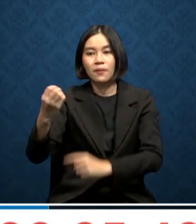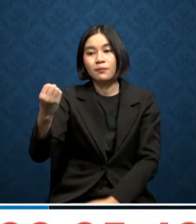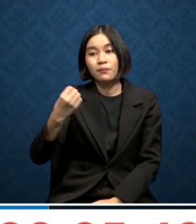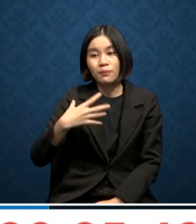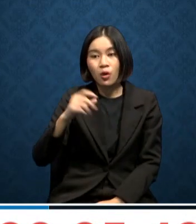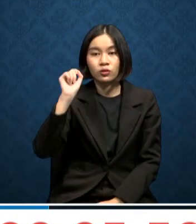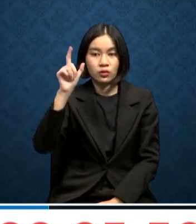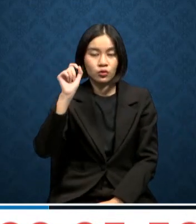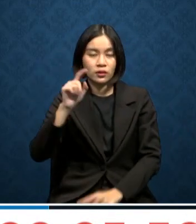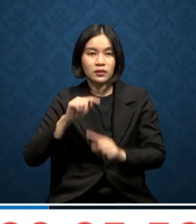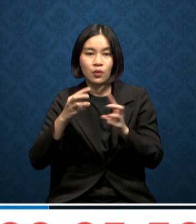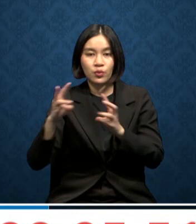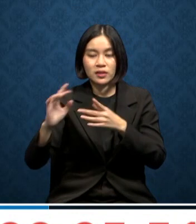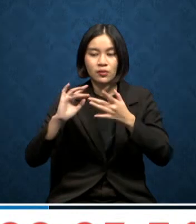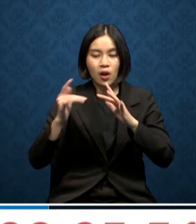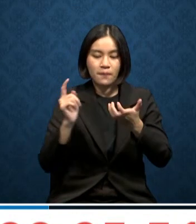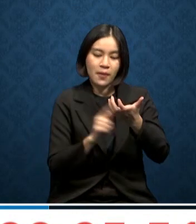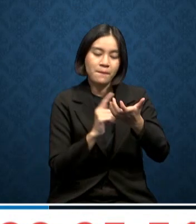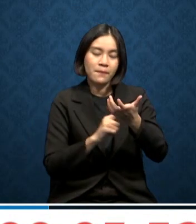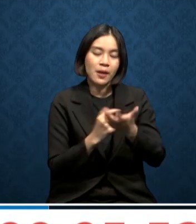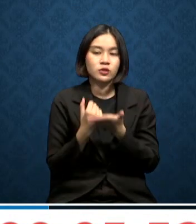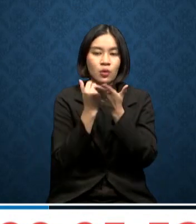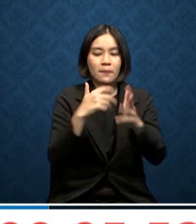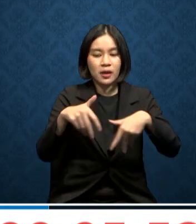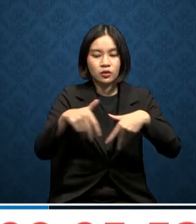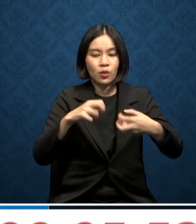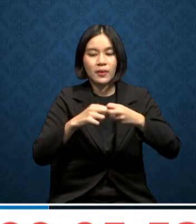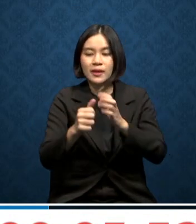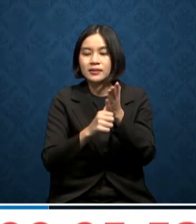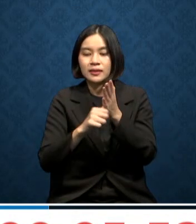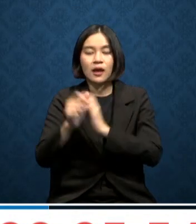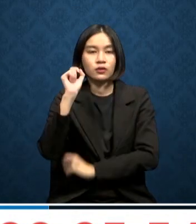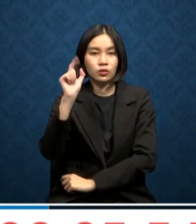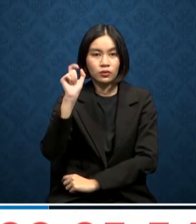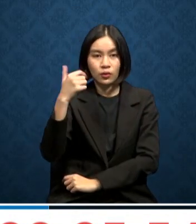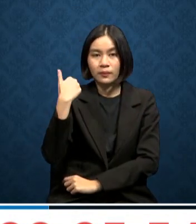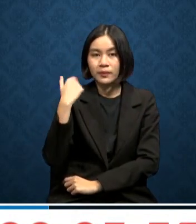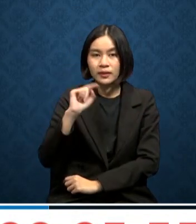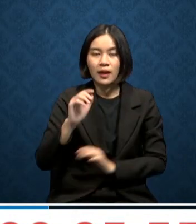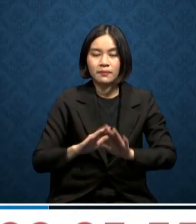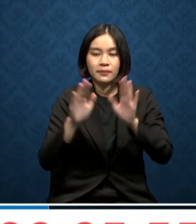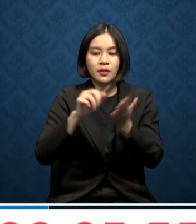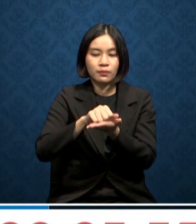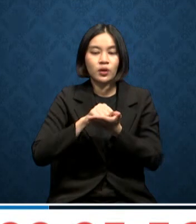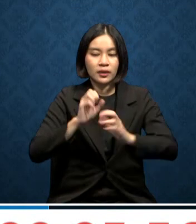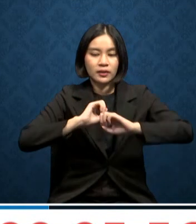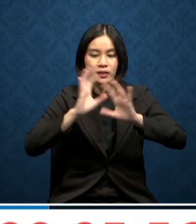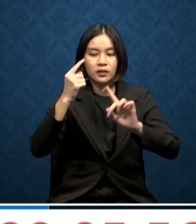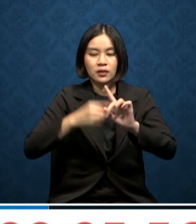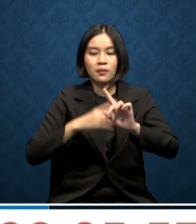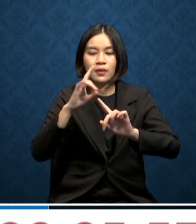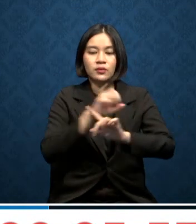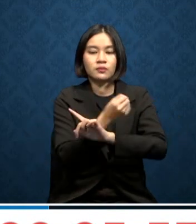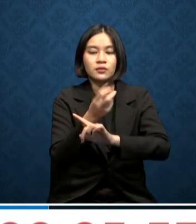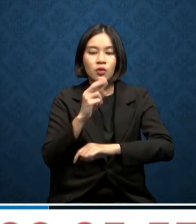วฮรรายทางไเบอร์รวมถึจะช่วยให้ผชชน้รับจัดกปัญหาอย่ท่ทวงทีโดยได้เปิดบิการยเป็ธรกเมมาที่ 12 สงหาศ